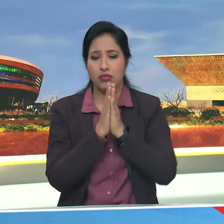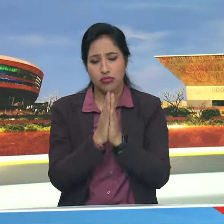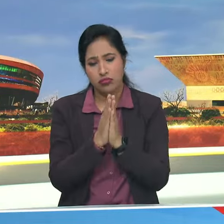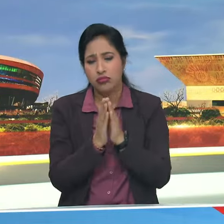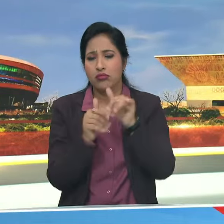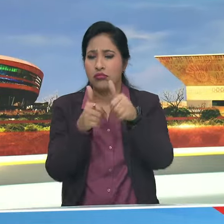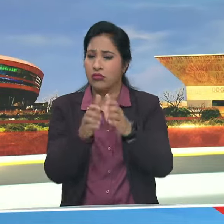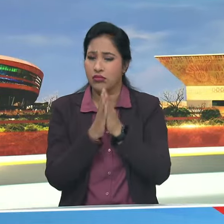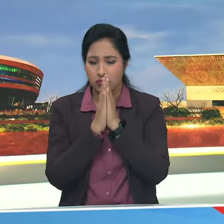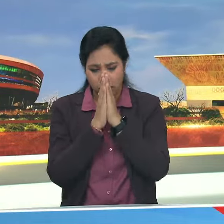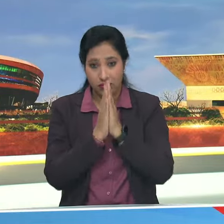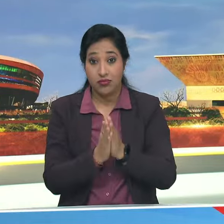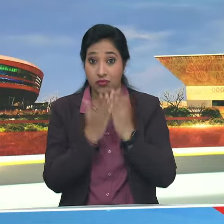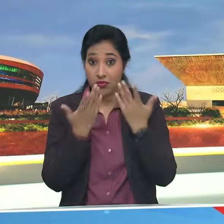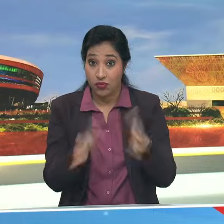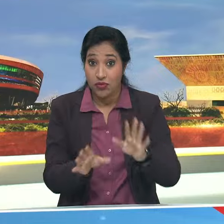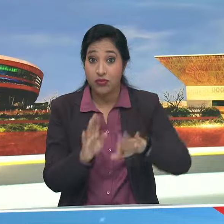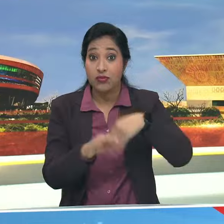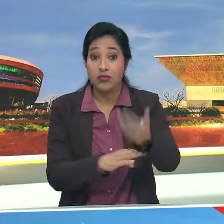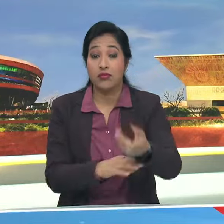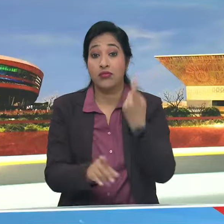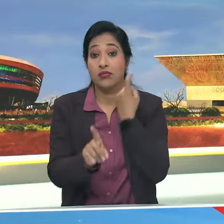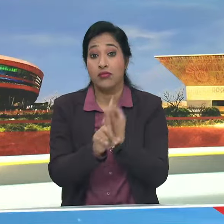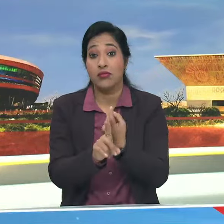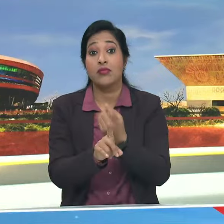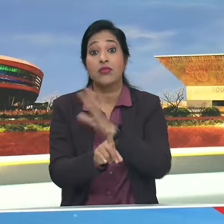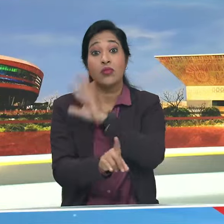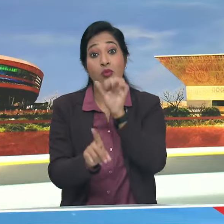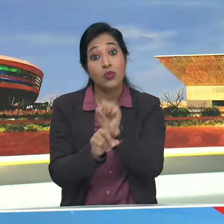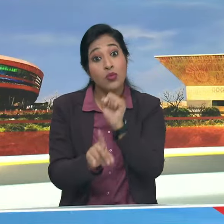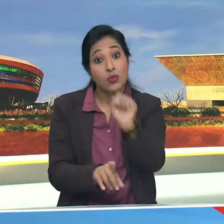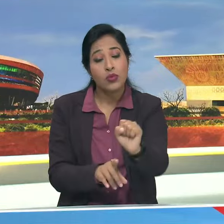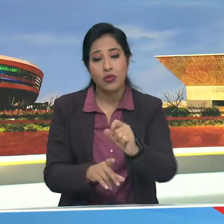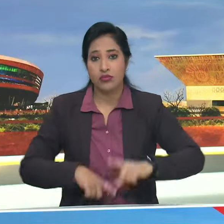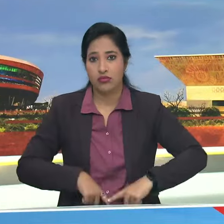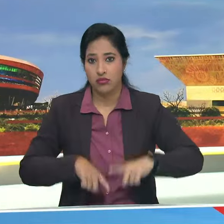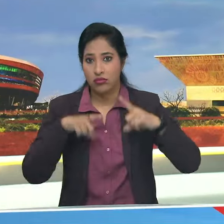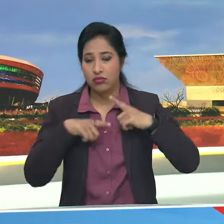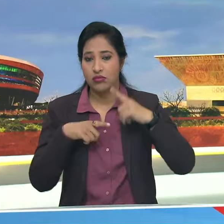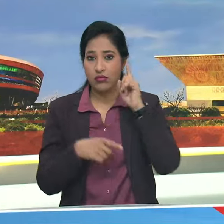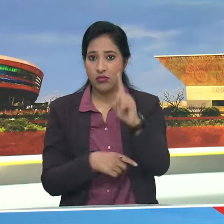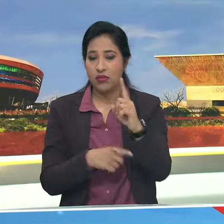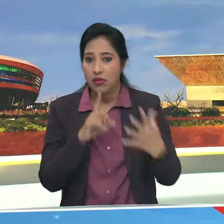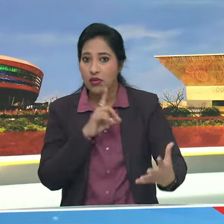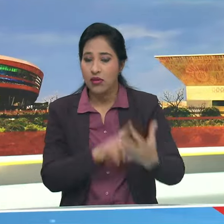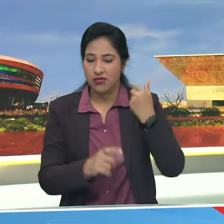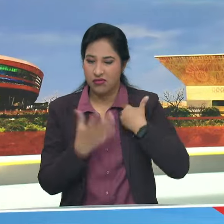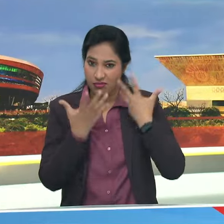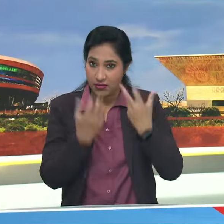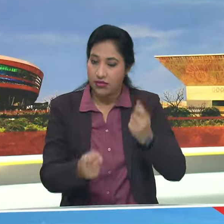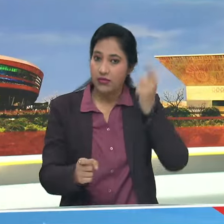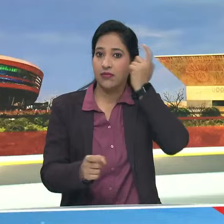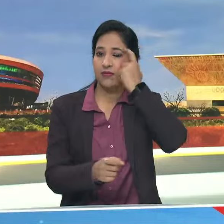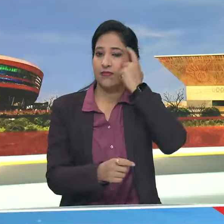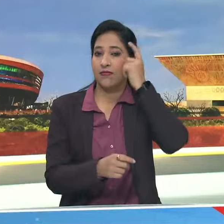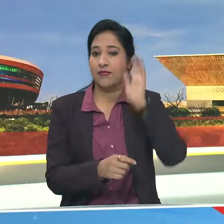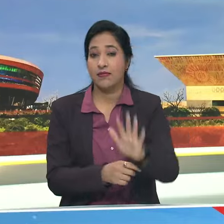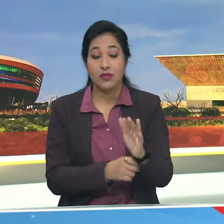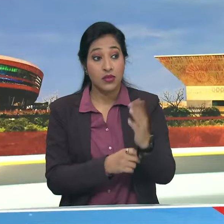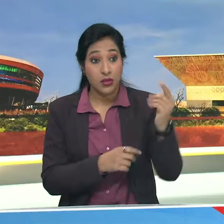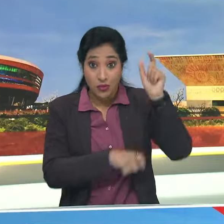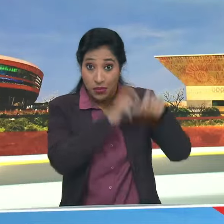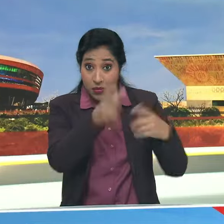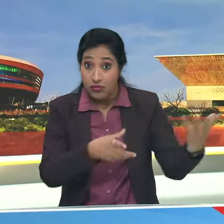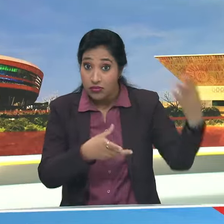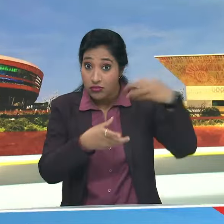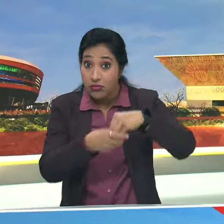हैं। दर्शन के बाद, चूंकि काशी आना इनकी जीवन की एक उपलब्धि में है, एक सोच में है, तो जो आ गए हैं,